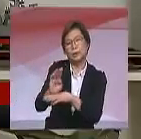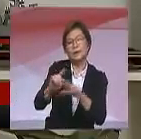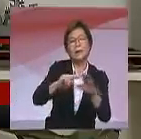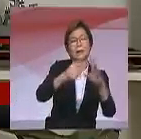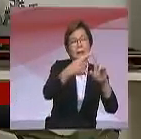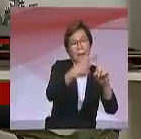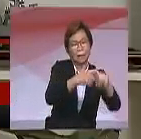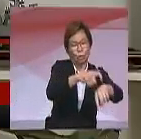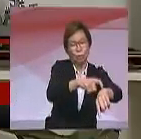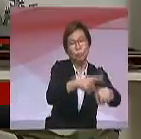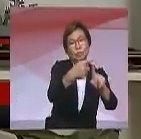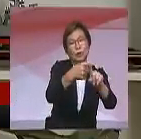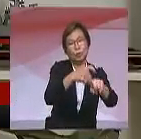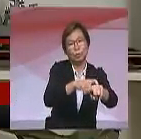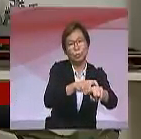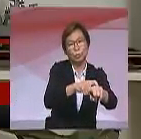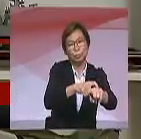daripada